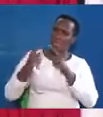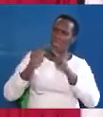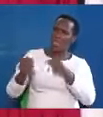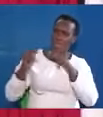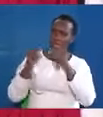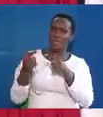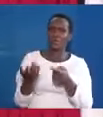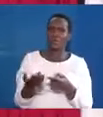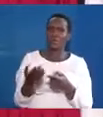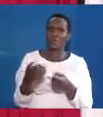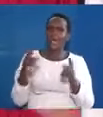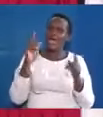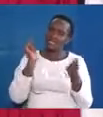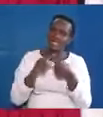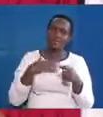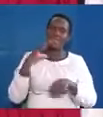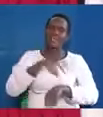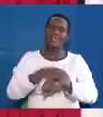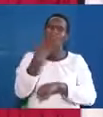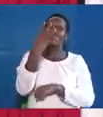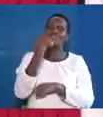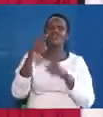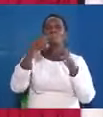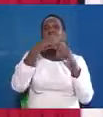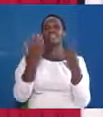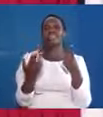hapo 50 plus, huyo alikataa.